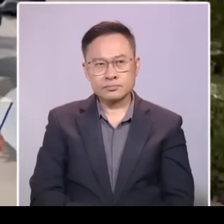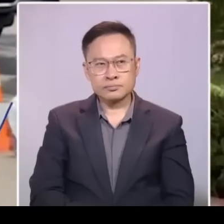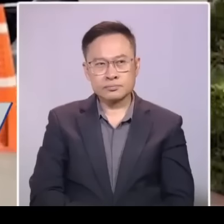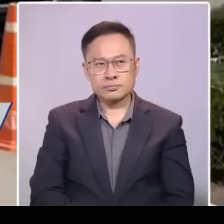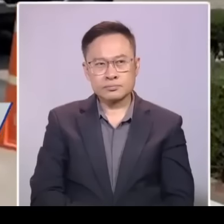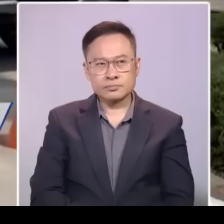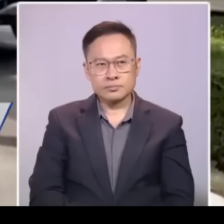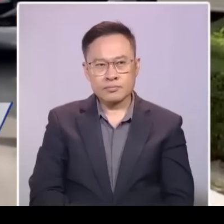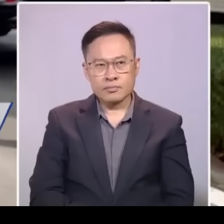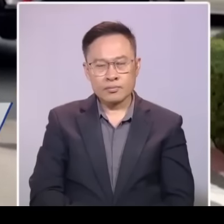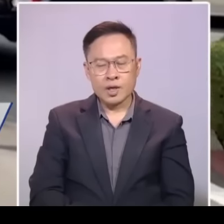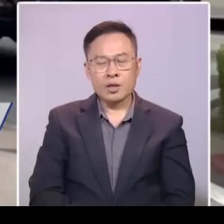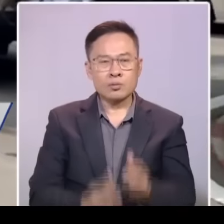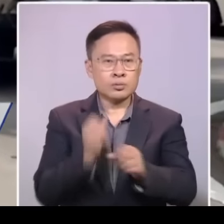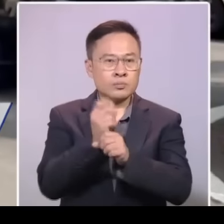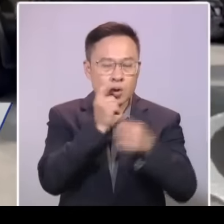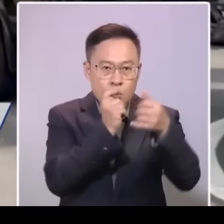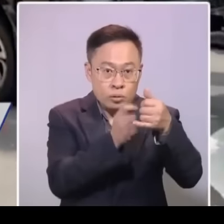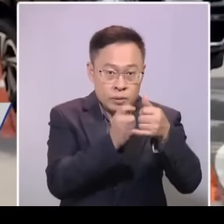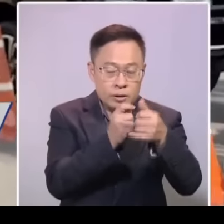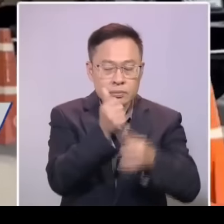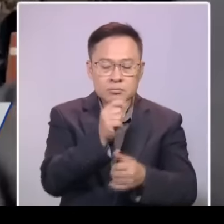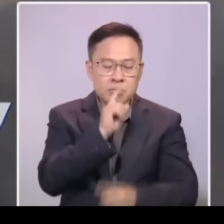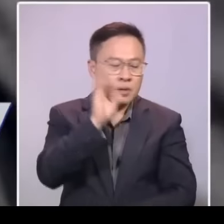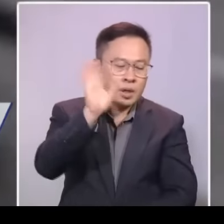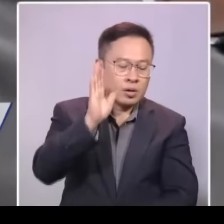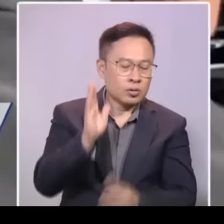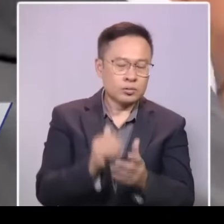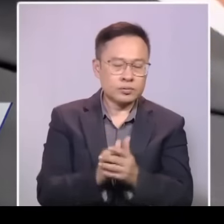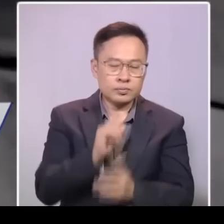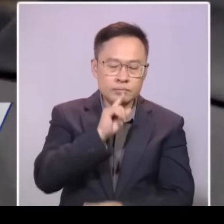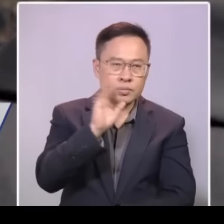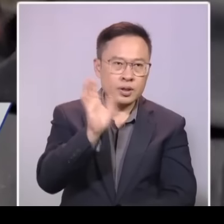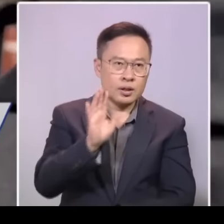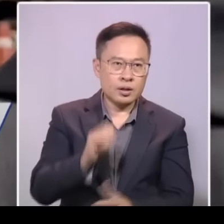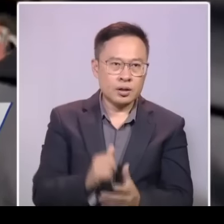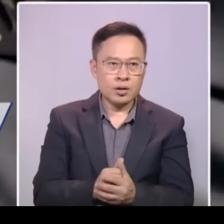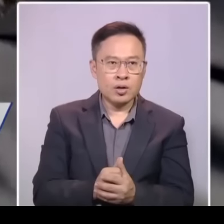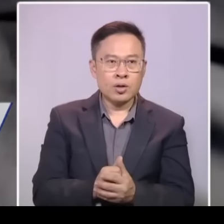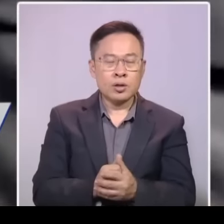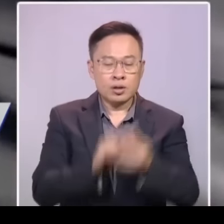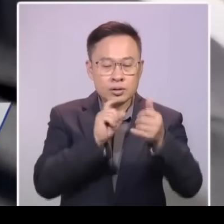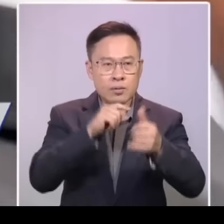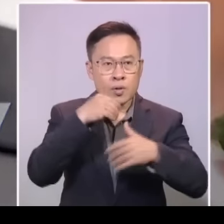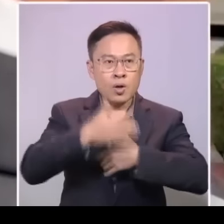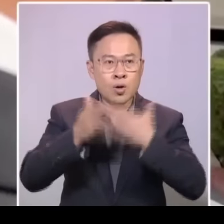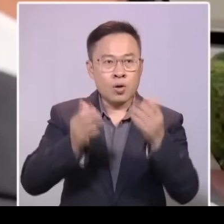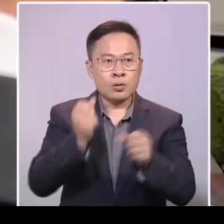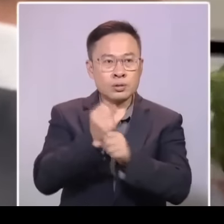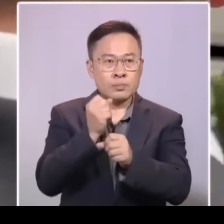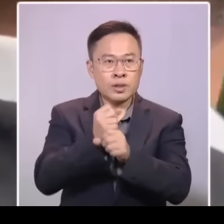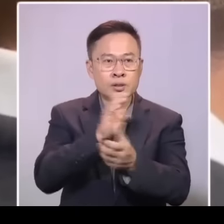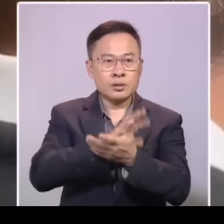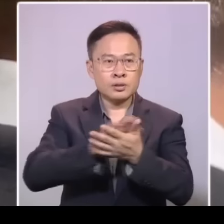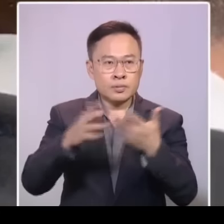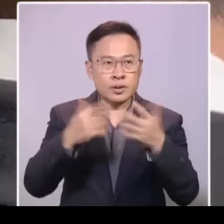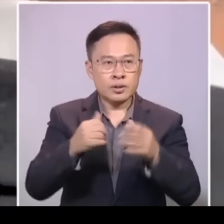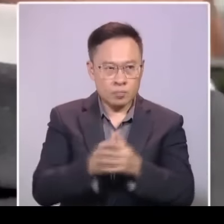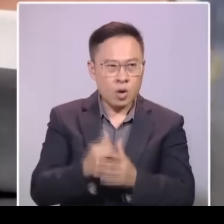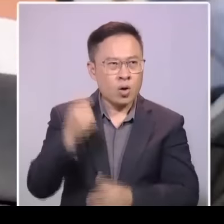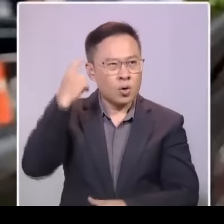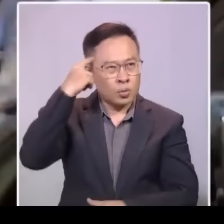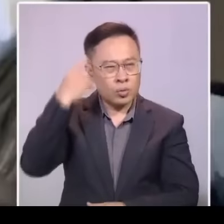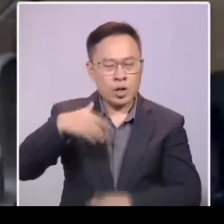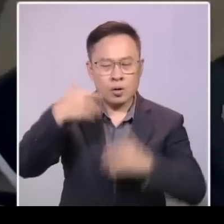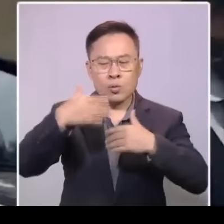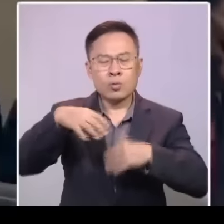ไม่สะดวกนะครับไม่สะดวก แต่ห้องทำงานเรียบร้อยใช่ไหมคะ ก็ผมคุ้นเคยตึกนี้อยู่แล้วครับไม่ต้